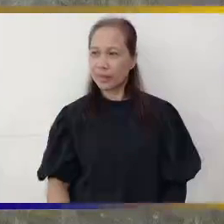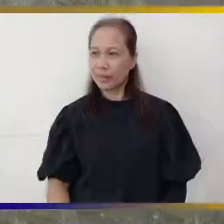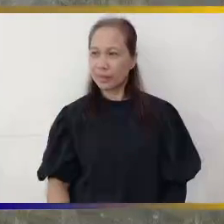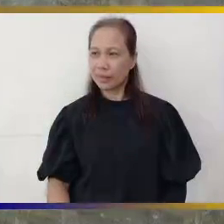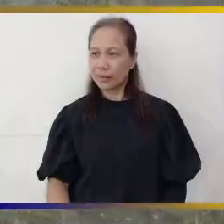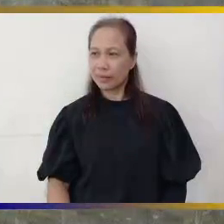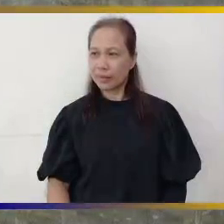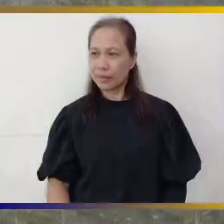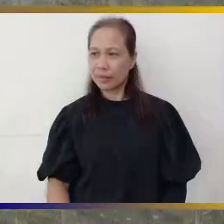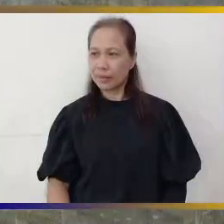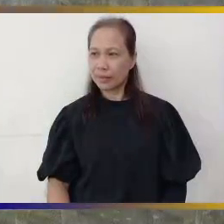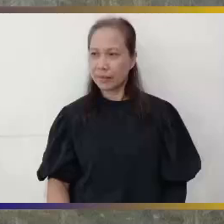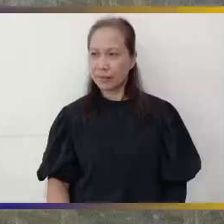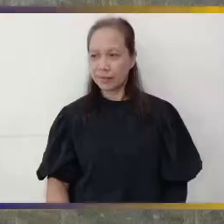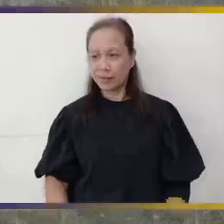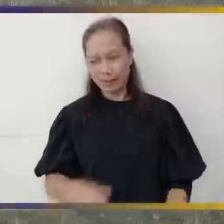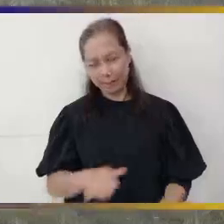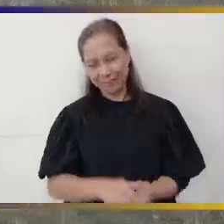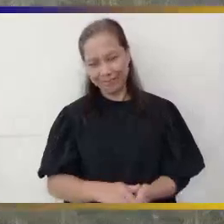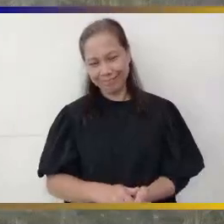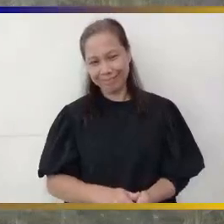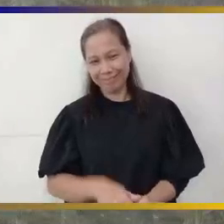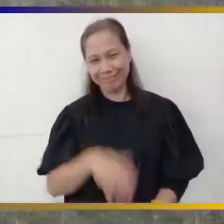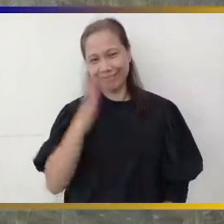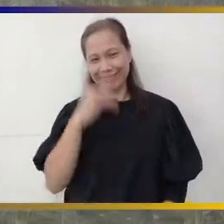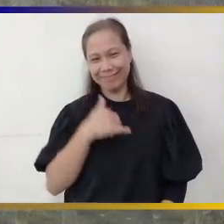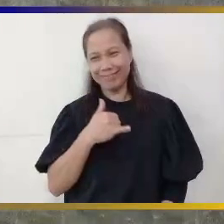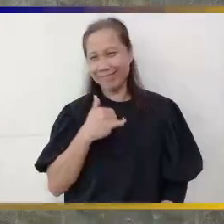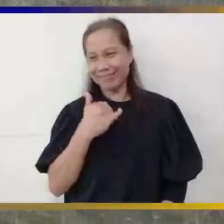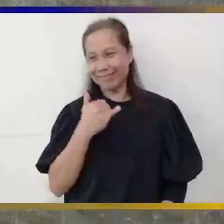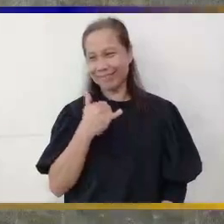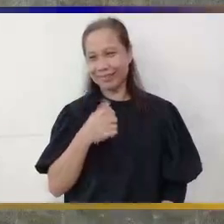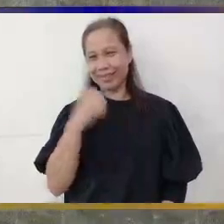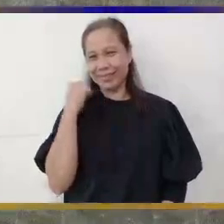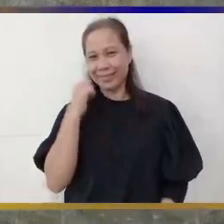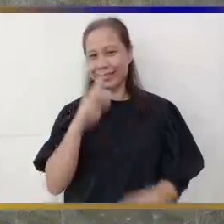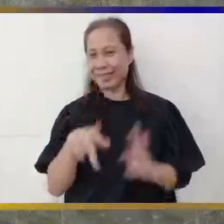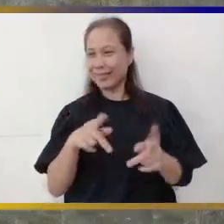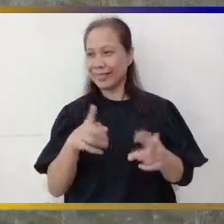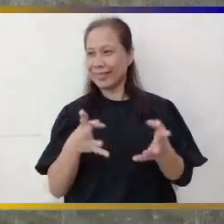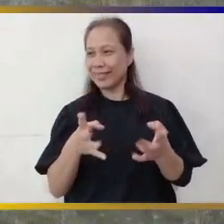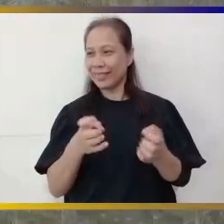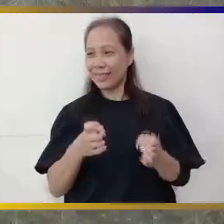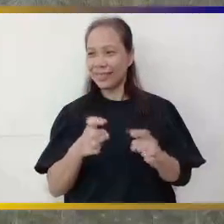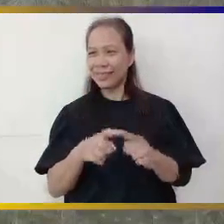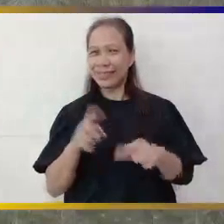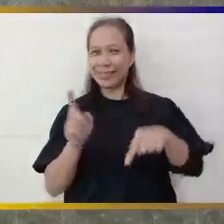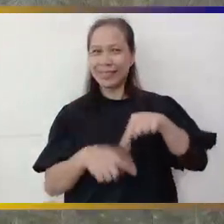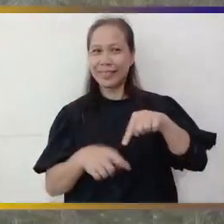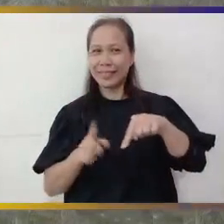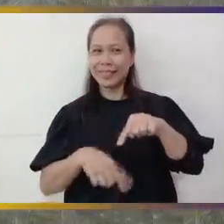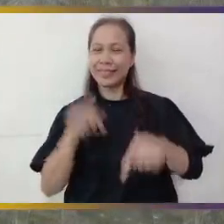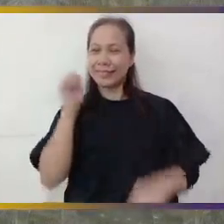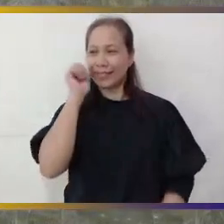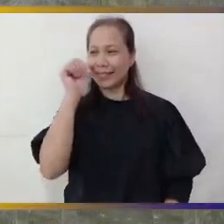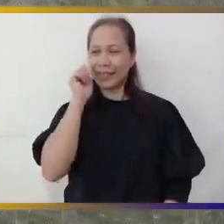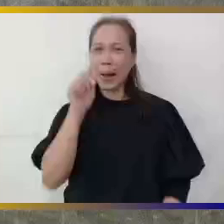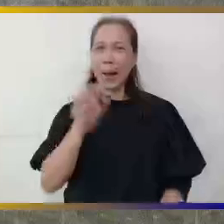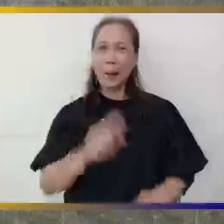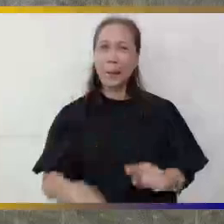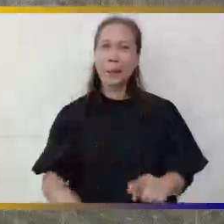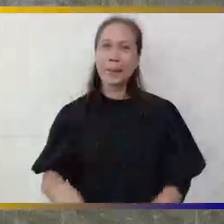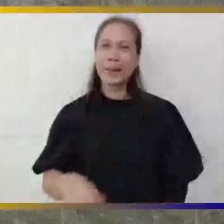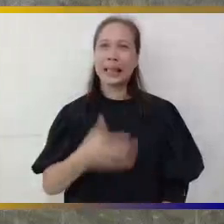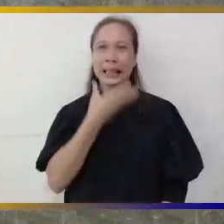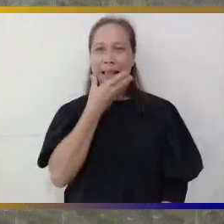pagmamahal ng Diyos gusto niyo palo kayo ng Palo ' ba but the thing here mga kapatid is hindi talaga maunawaan ng mga Hudyo